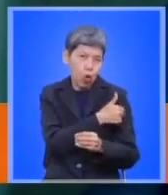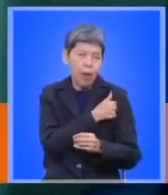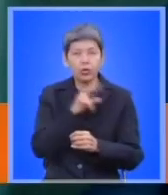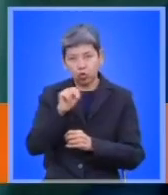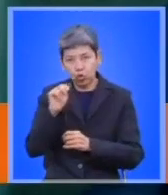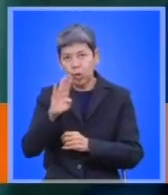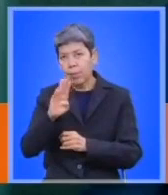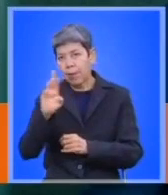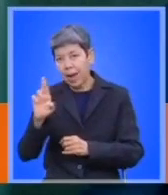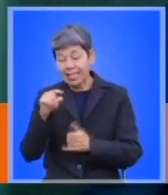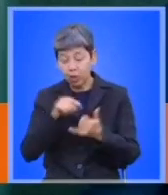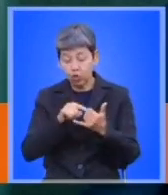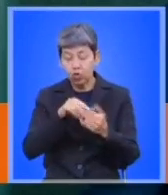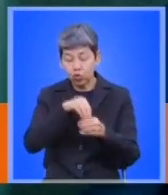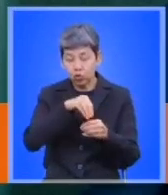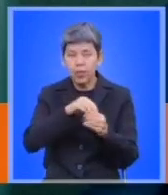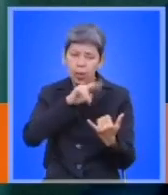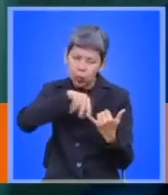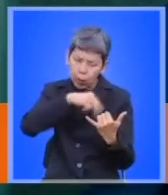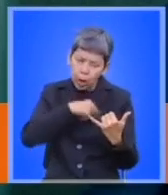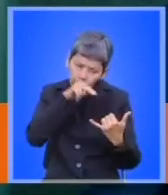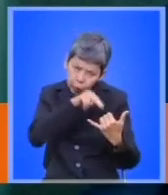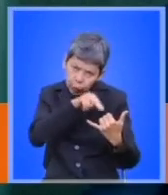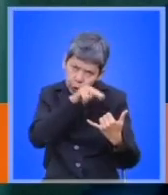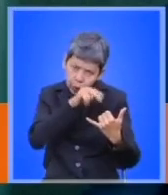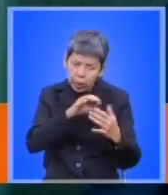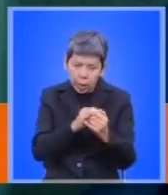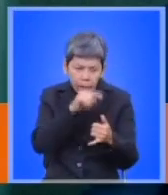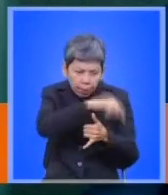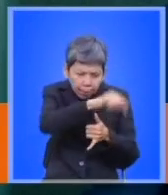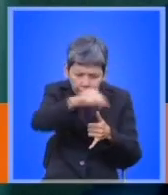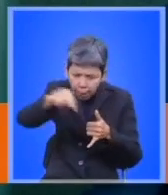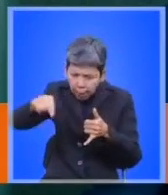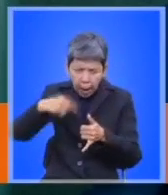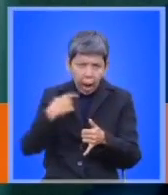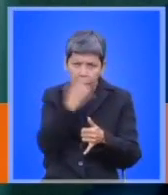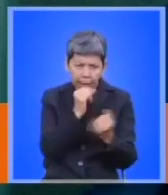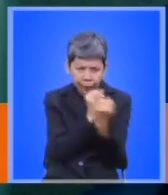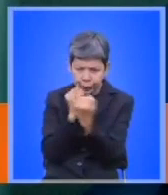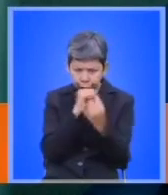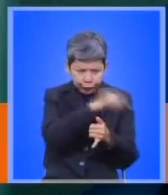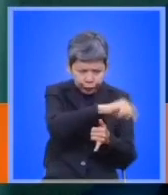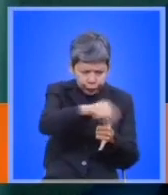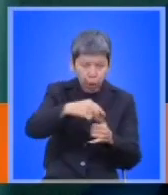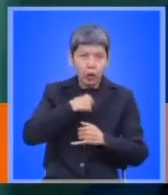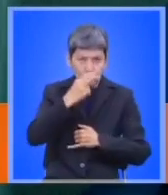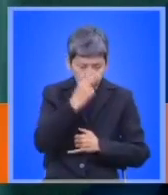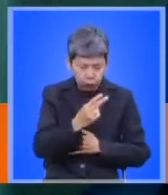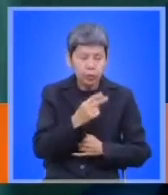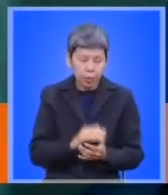นราดูรนะครับแล้วก็ได้ติดตามผู้สัมผัสใกล้ชิดได้นะครับกำลังติดตามนะ